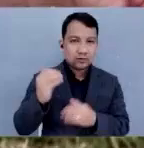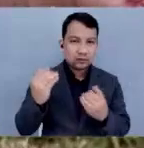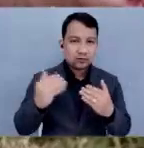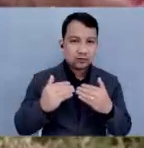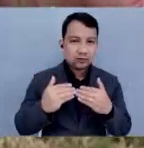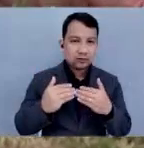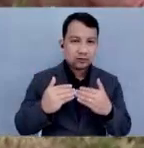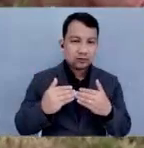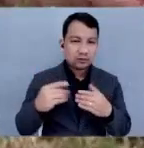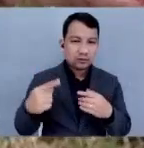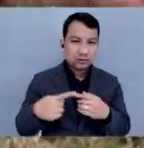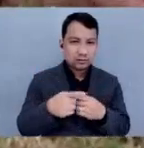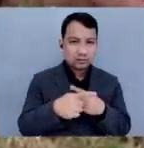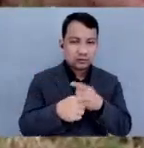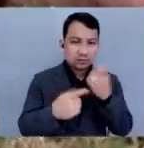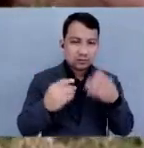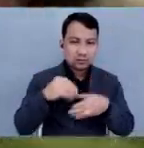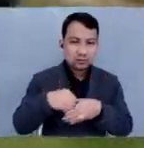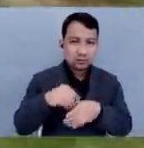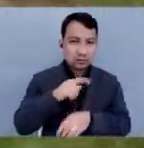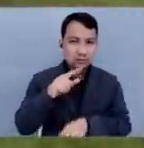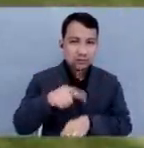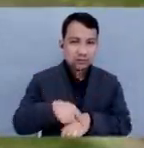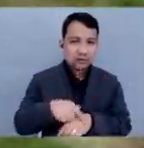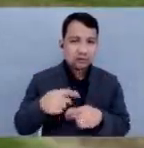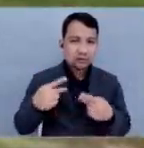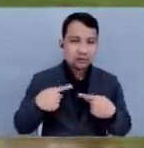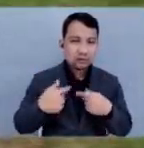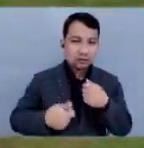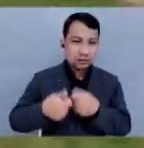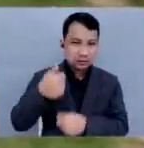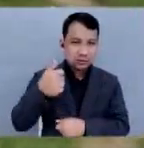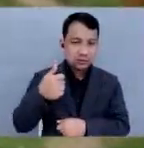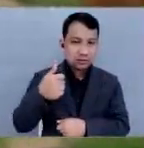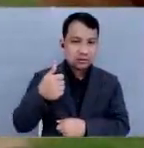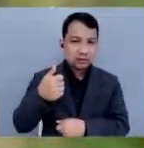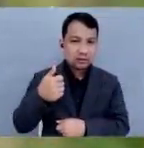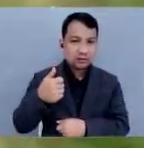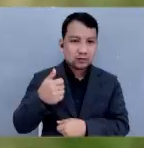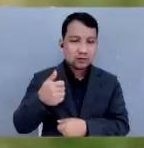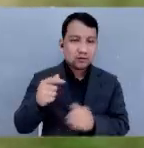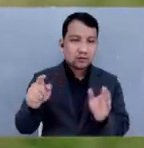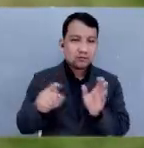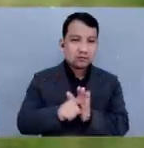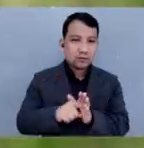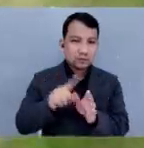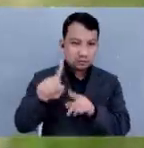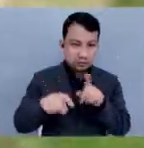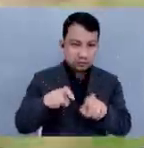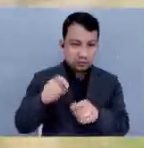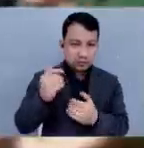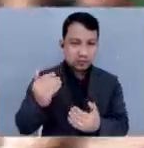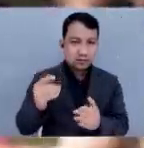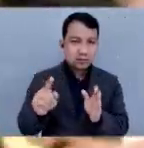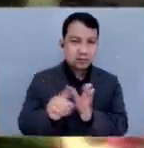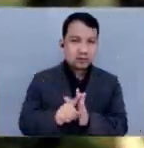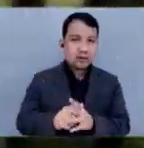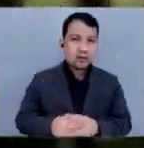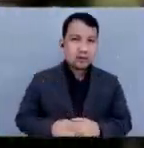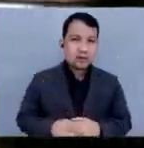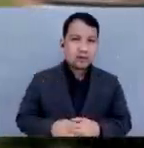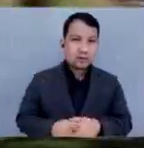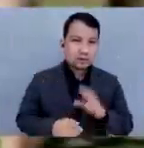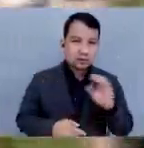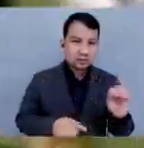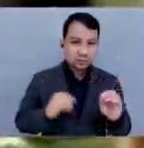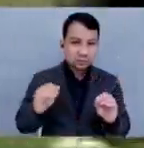uod mula po sa lupa, ha? Siyang panalo. Diba? Ang rule, bawal ang pagbubungkal ng lupa. Ha? Kaya kanya-kanyang diskarte